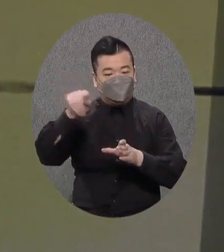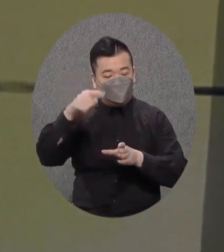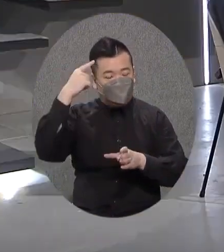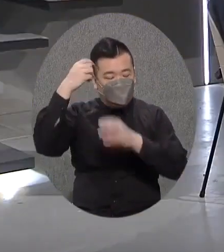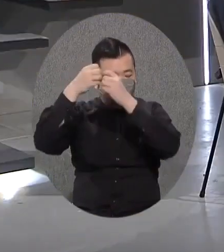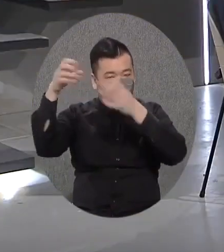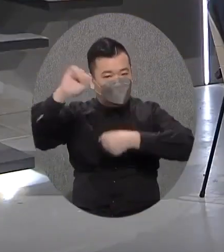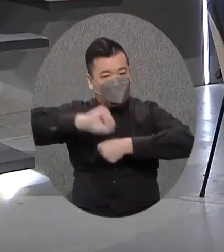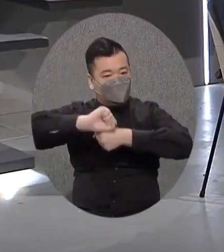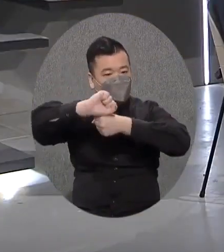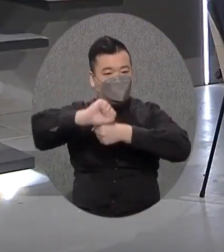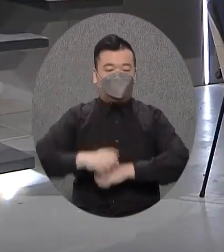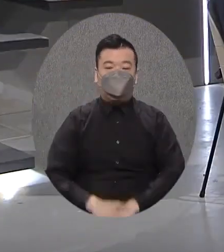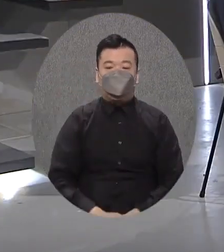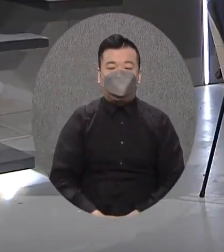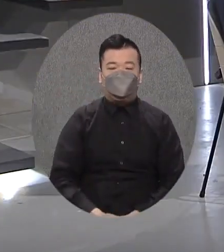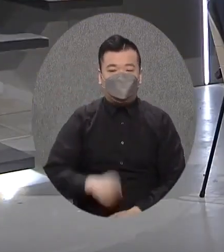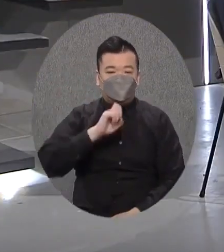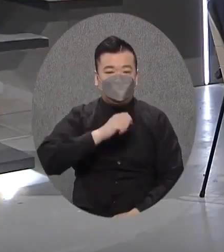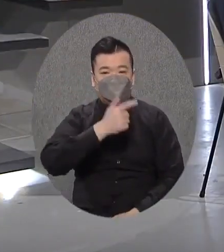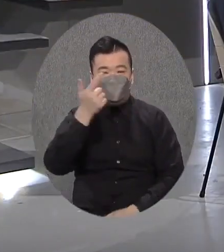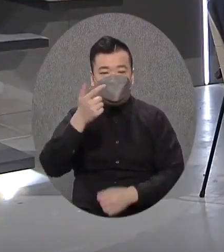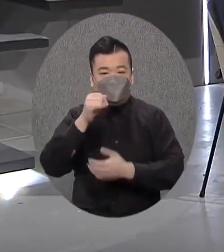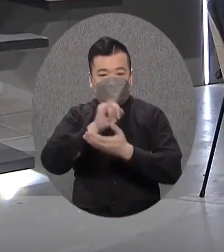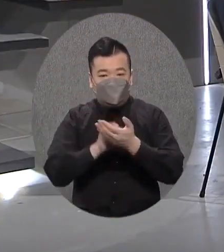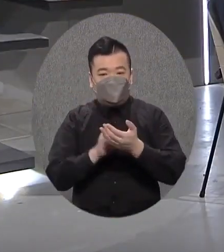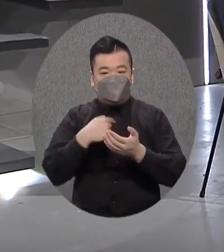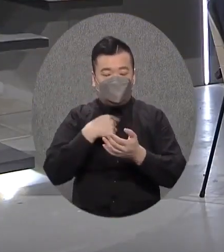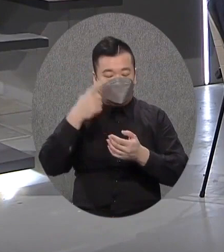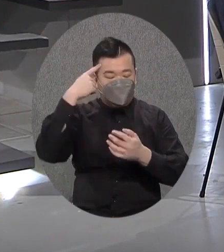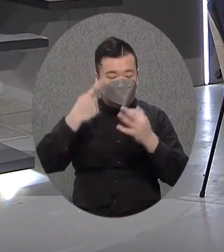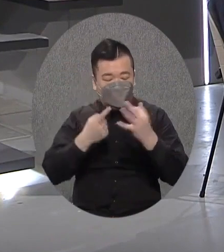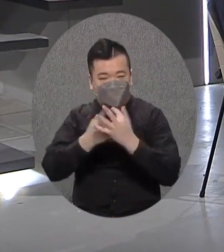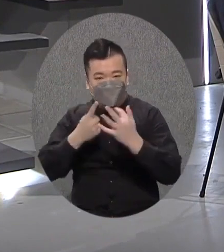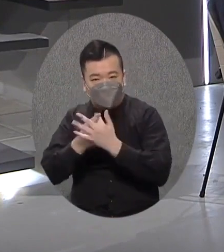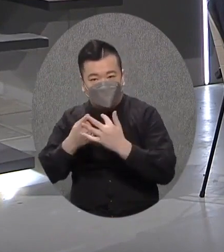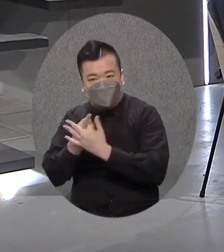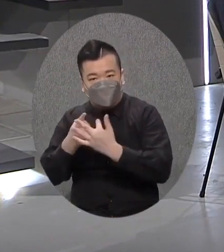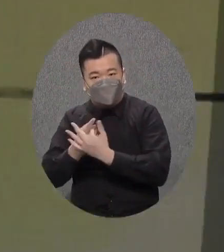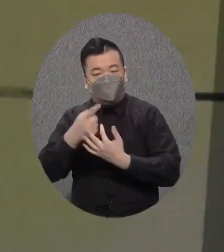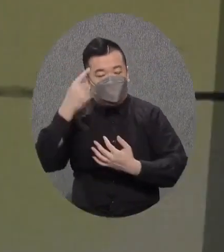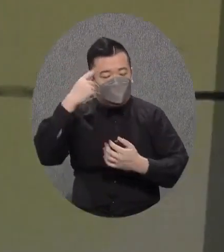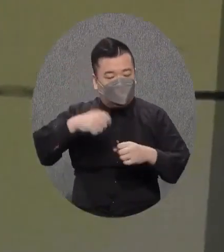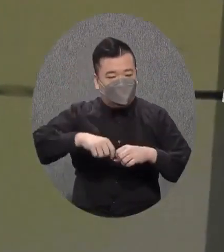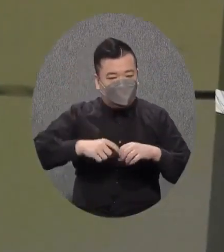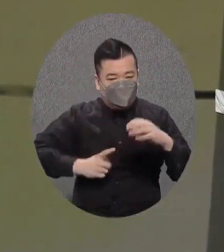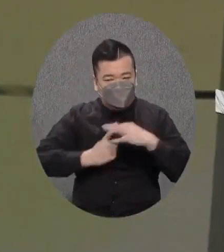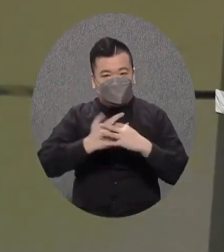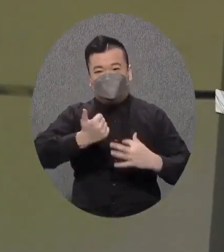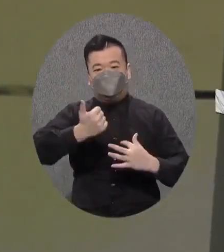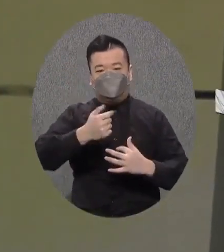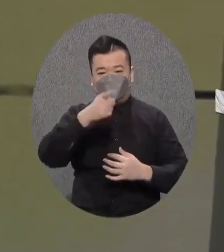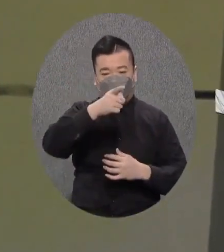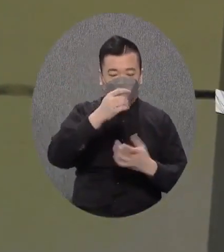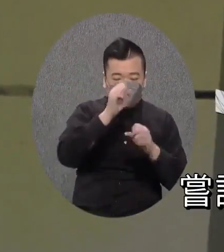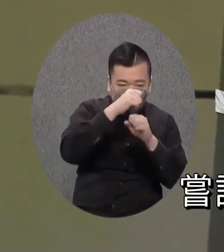響啦，咁唔少嘅藝術家咧都希望尋求呢個突破啦，咁佢哋都係唔同嘅實驗